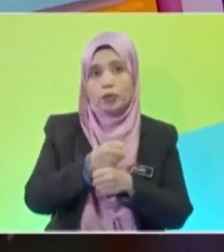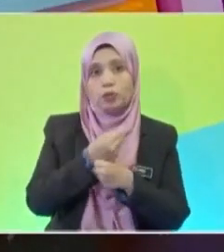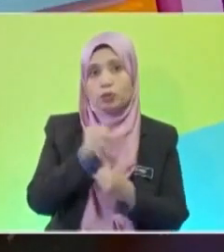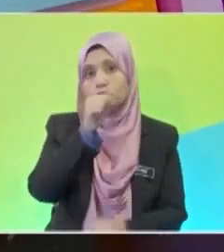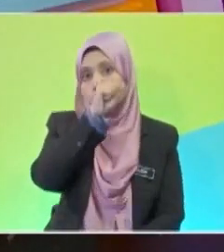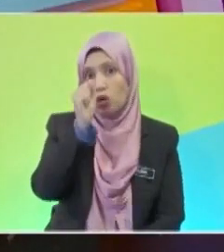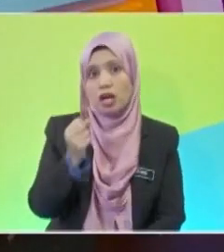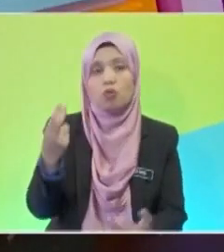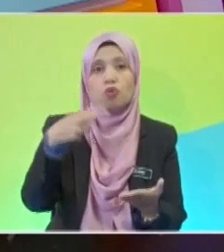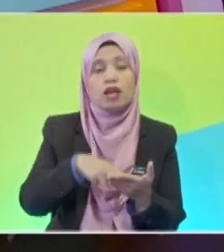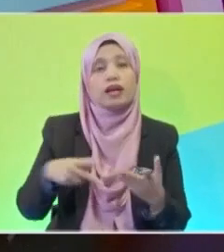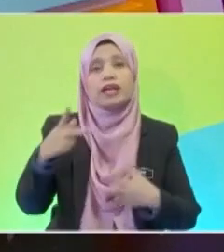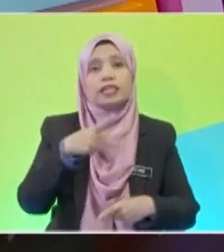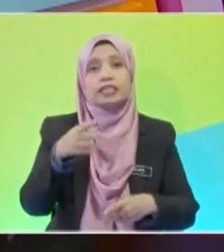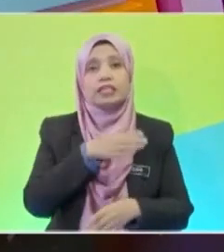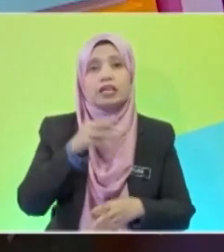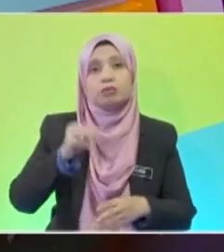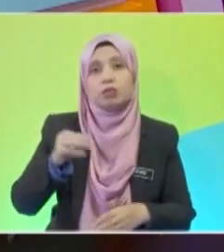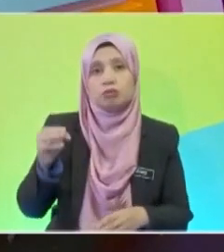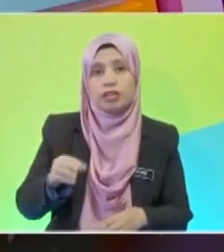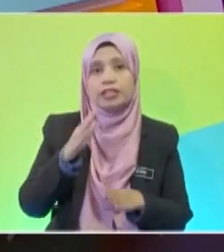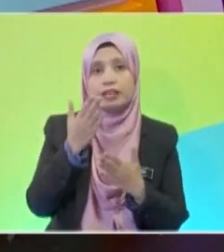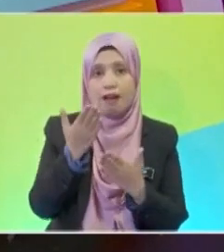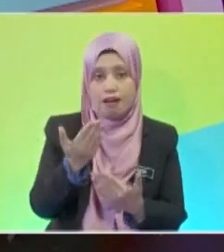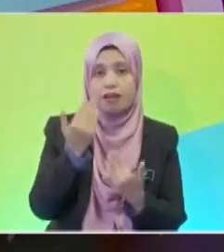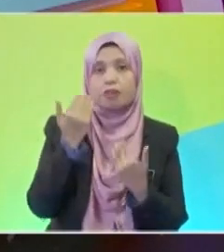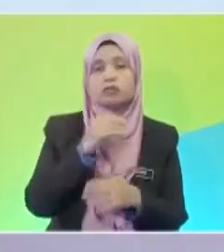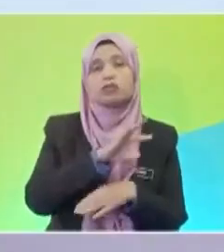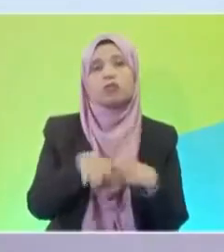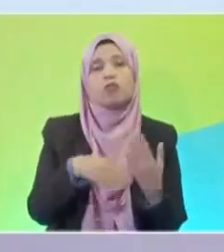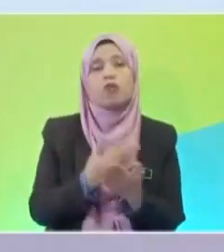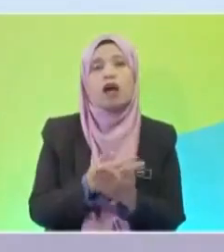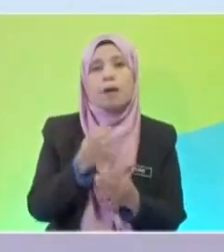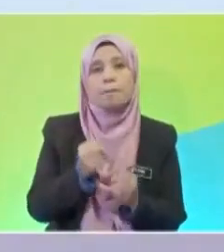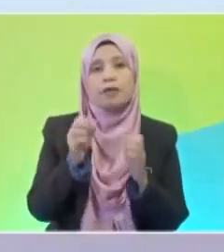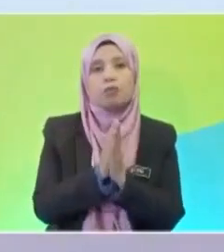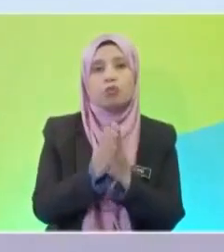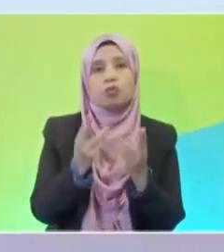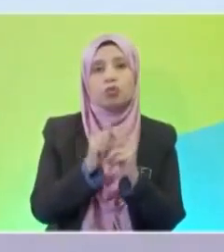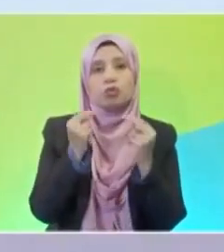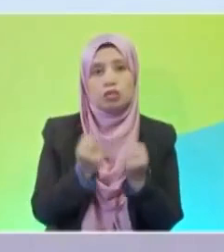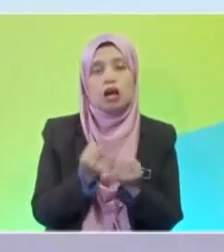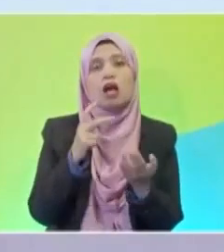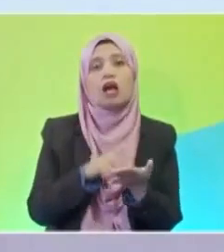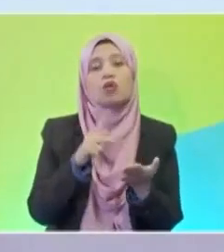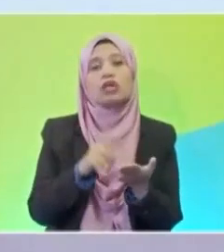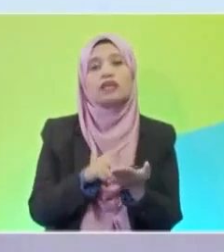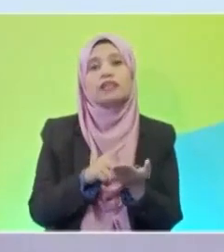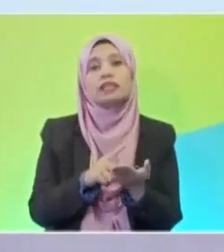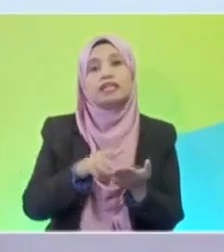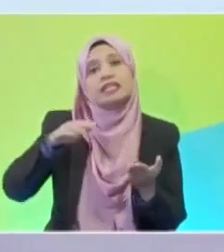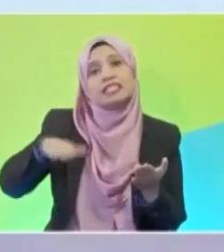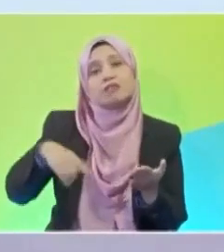sama-sama ulang kaji. Dan murid-murid di rumah diharapkan semuanya bersedia dan mengambil buku nota serta kalkulator masing-masing. Sebelum kita